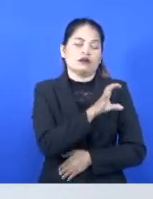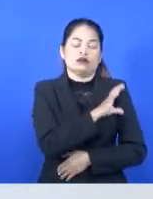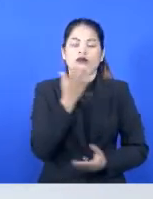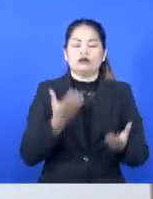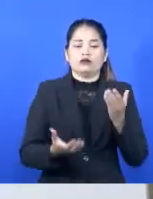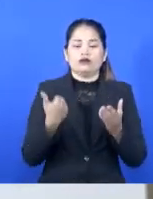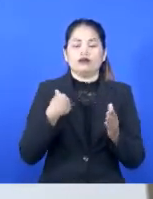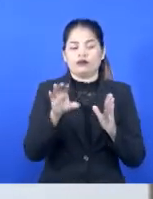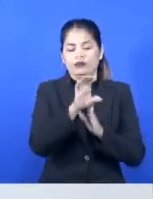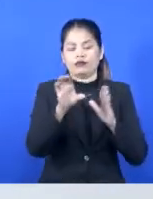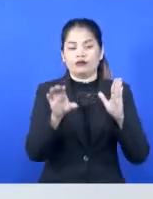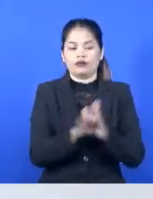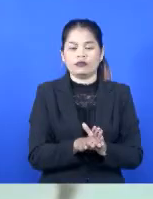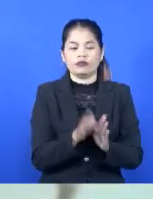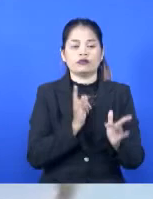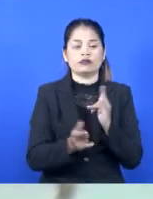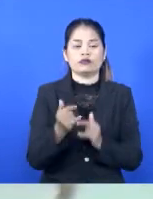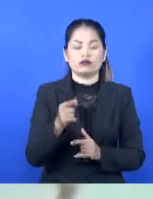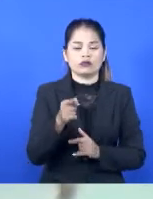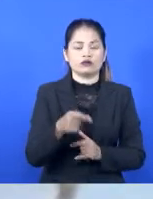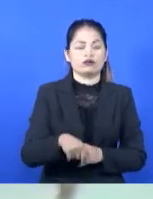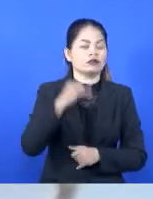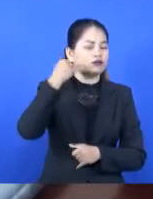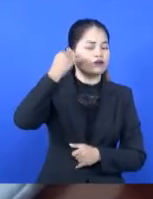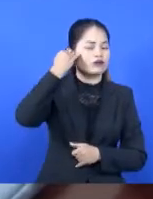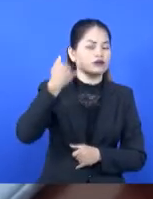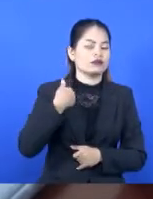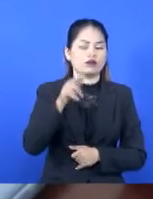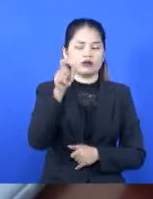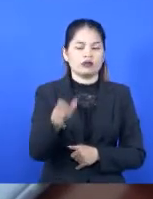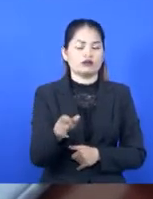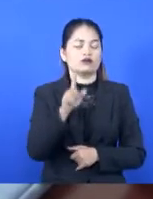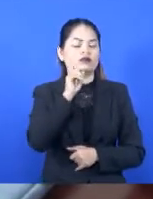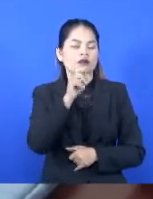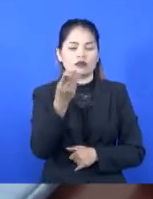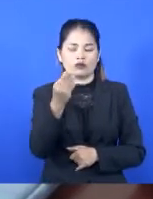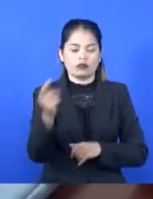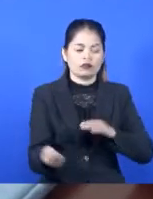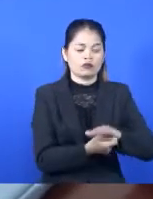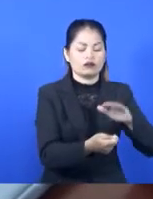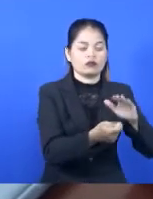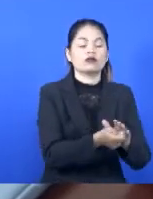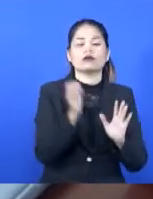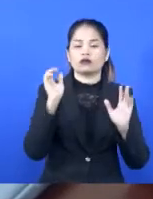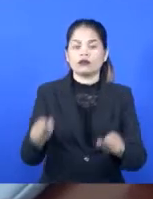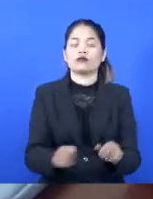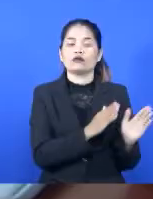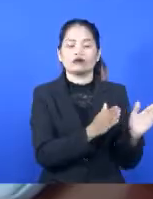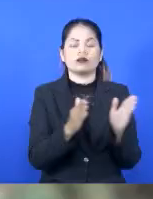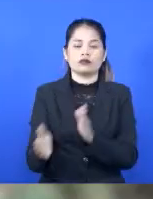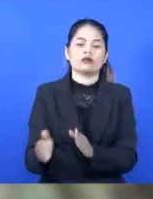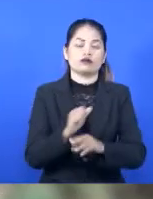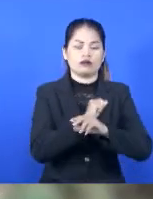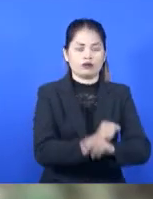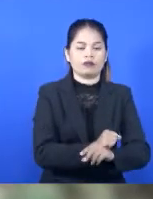ឆាំងការសម្អាតប្រាក់និងហិរញ្ញប្បទានភេរវកម្មជាឧបករណ៍ច្បាប់ដ៏មានតម្លៃនិងប្រសិទ្ធភាពនៅក្នុងការការពារនិងអភិរក្សធនធានធ